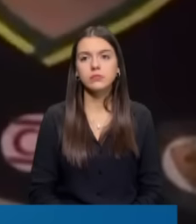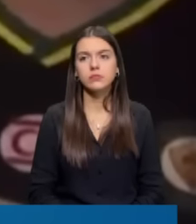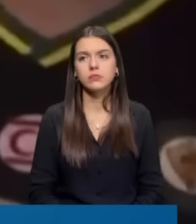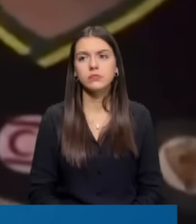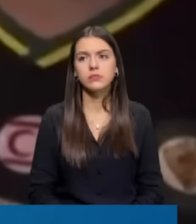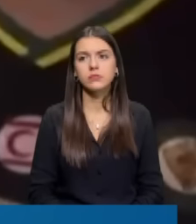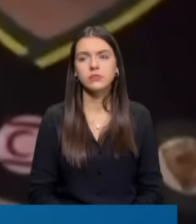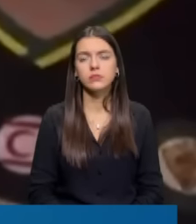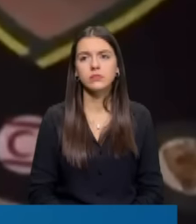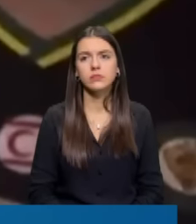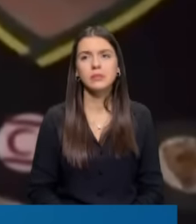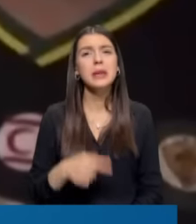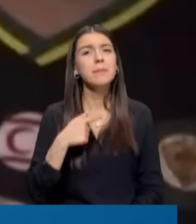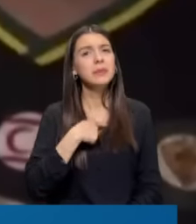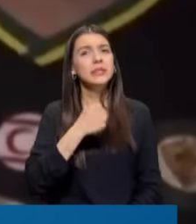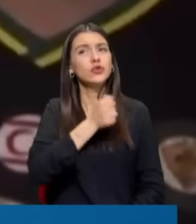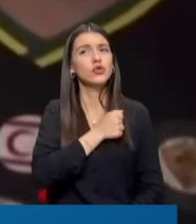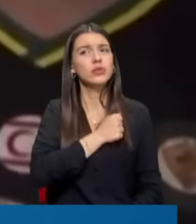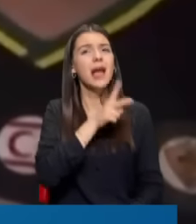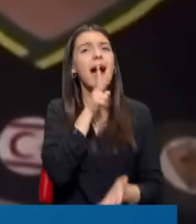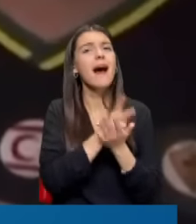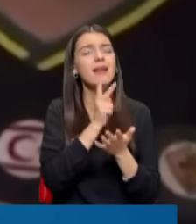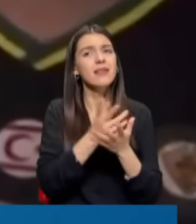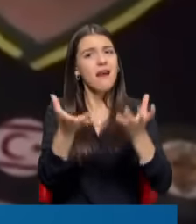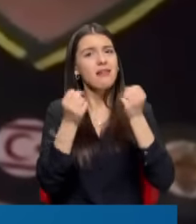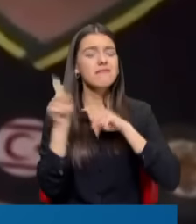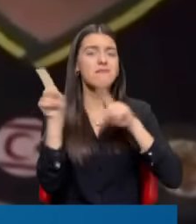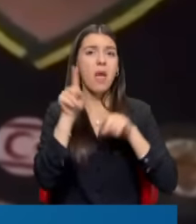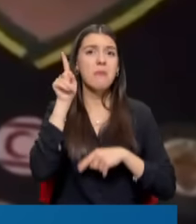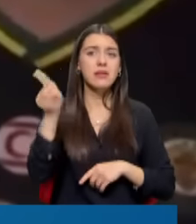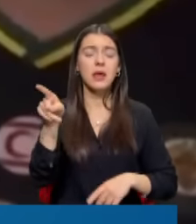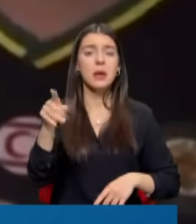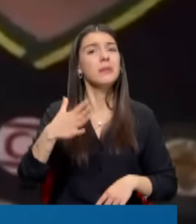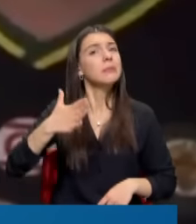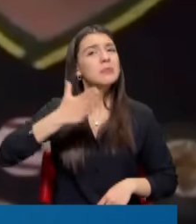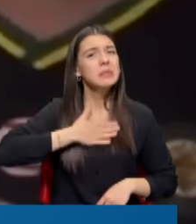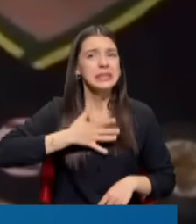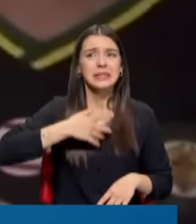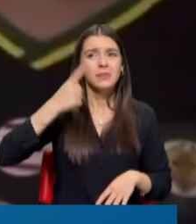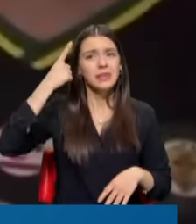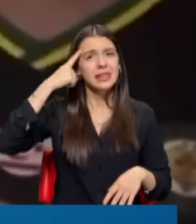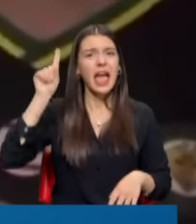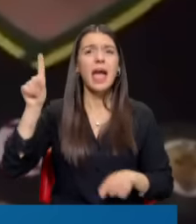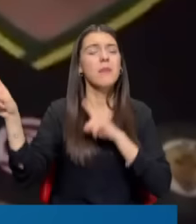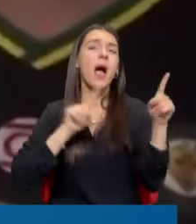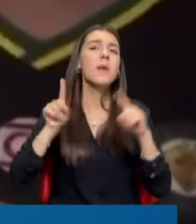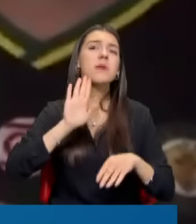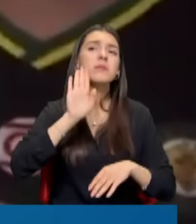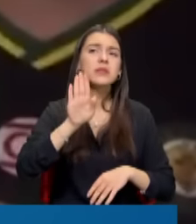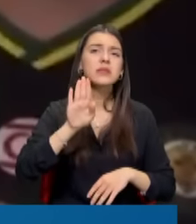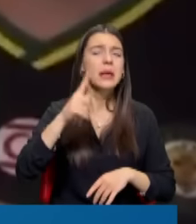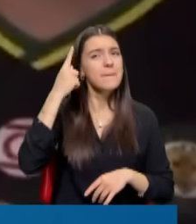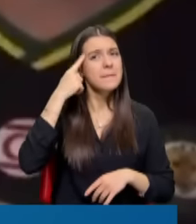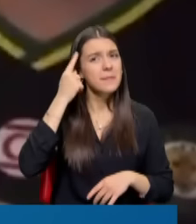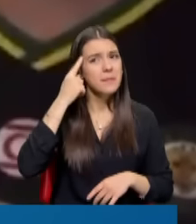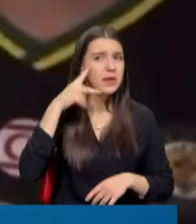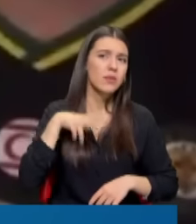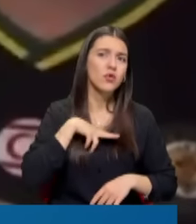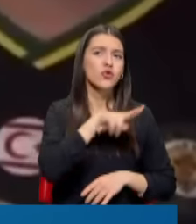Davamızda bizleri üzen kararlar alınmıştır. Bizim tek dayanağımız bilimin